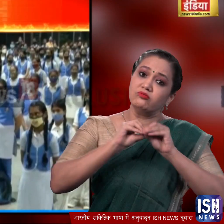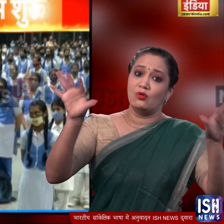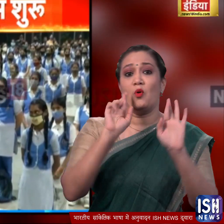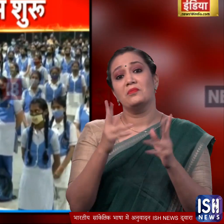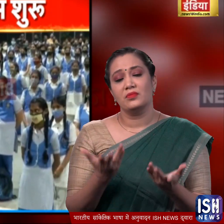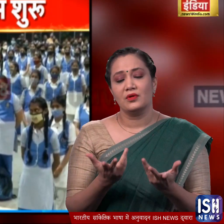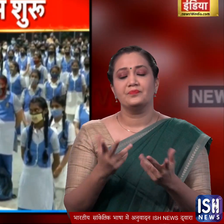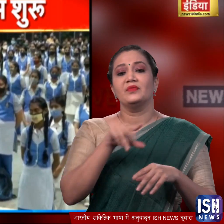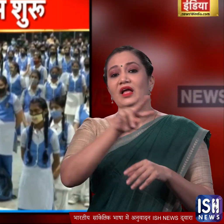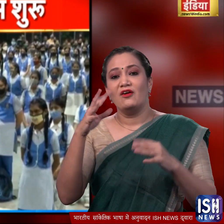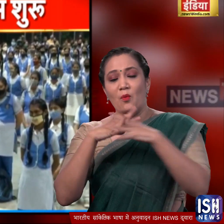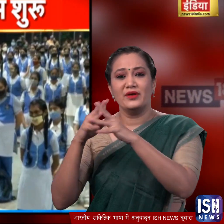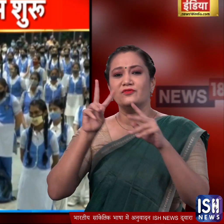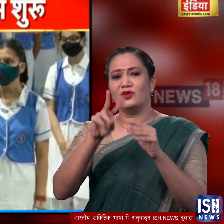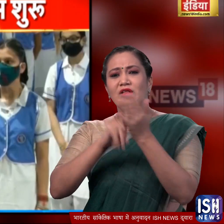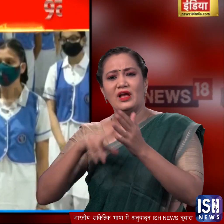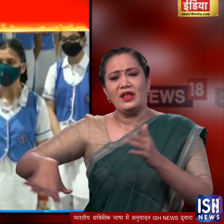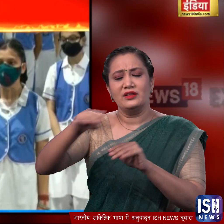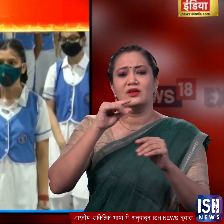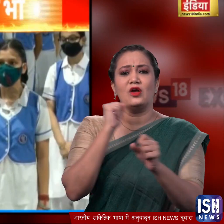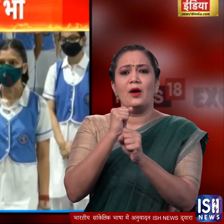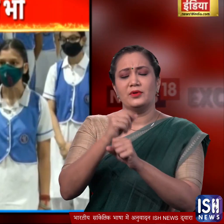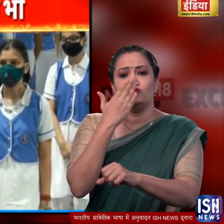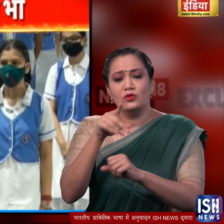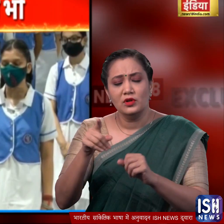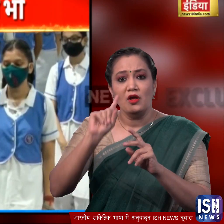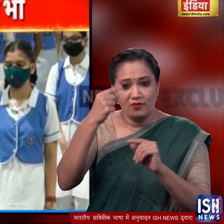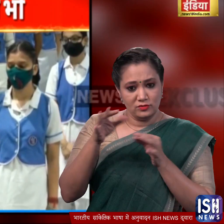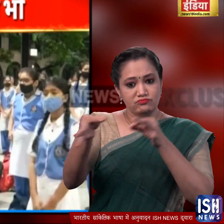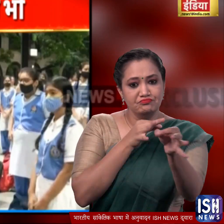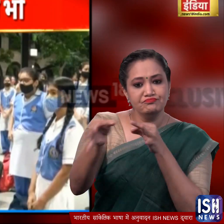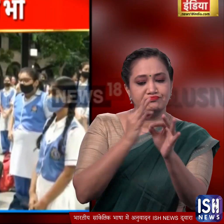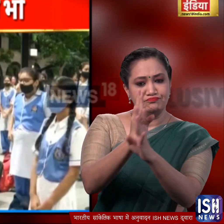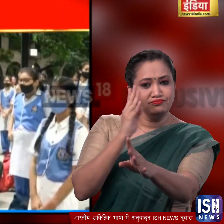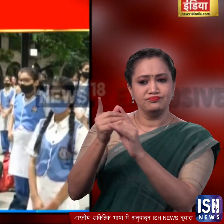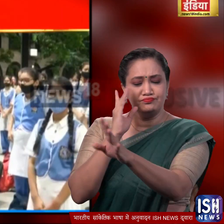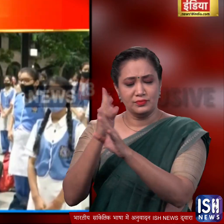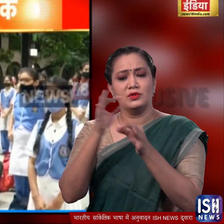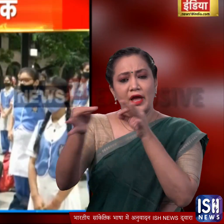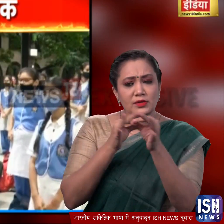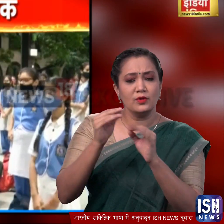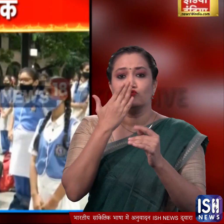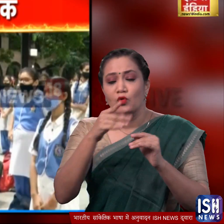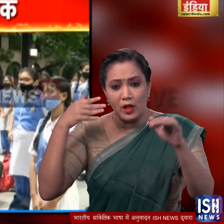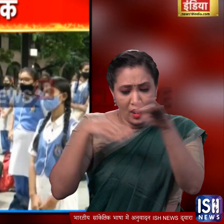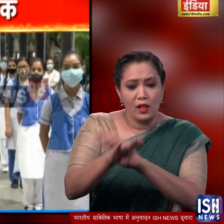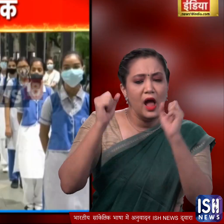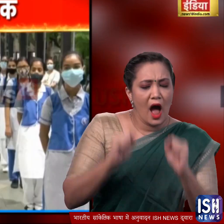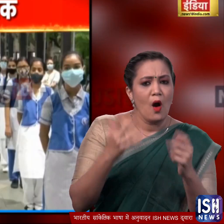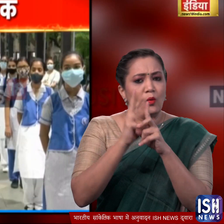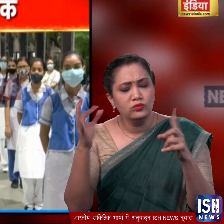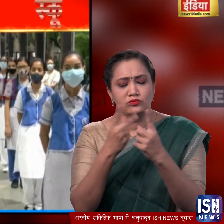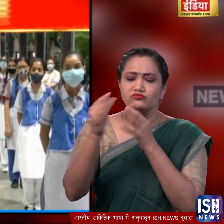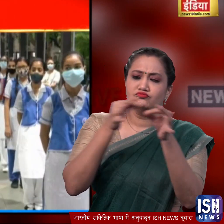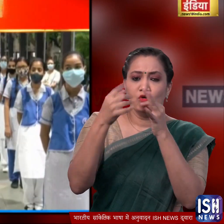जाएगी। वेस्ट विनोद नगर के एक सरकारी स्कूल में पढ़ने पहुंचे बच्चों को पहले ये समझाया गया कि उन्हें कोरोना के इस दौर में स्कूल में कैसे रहना है।